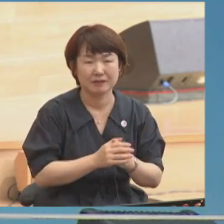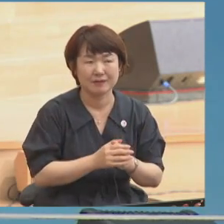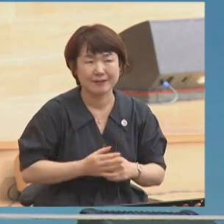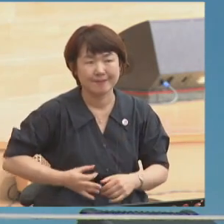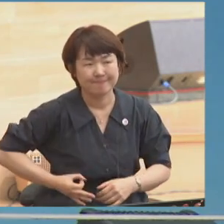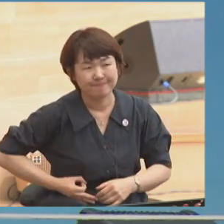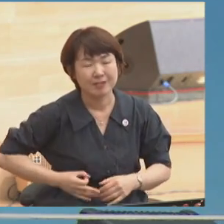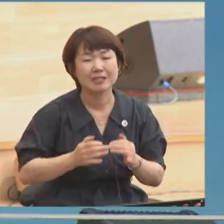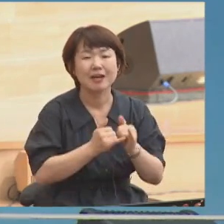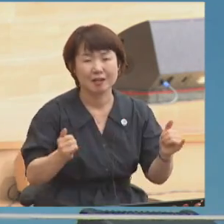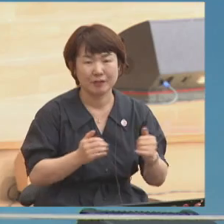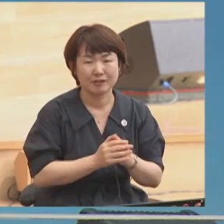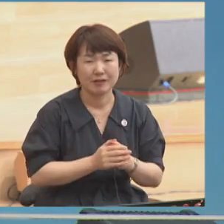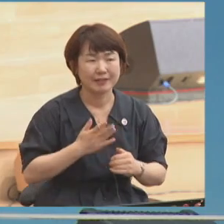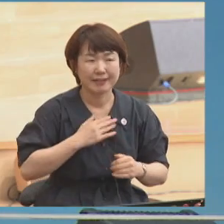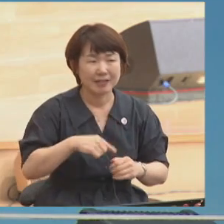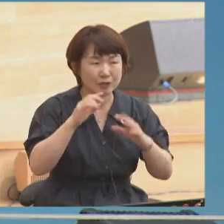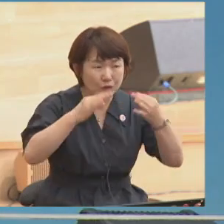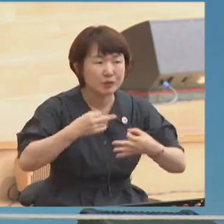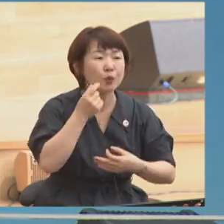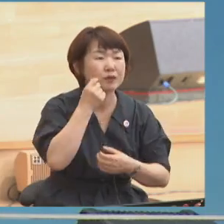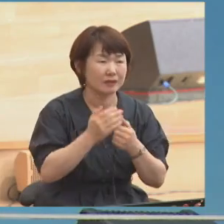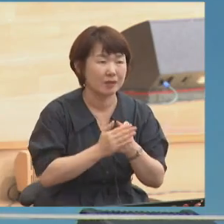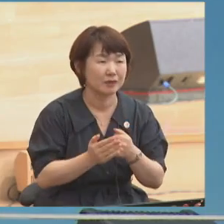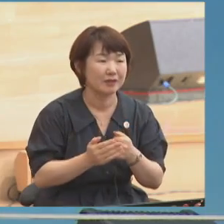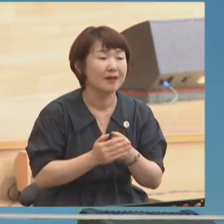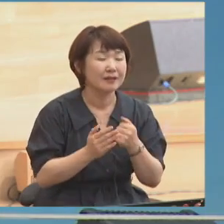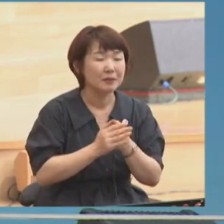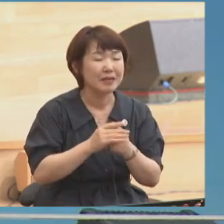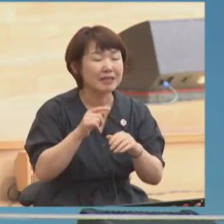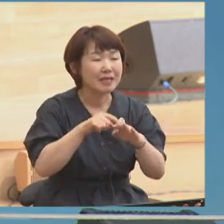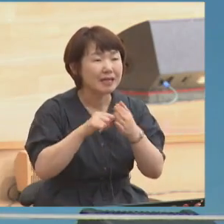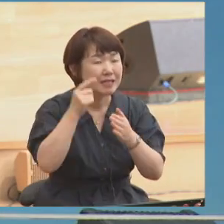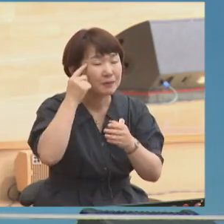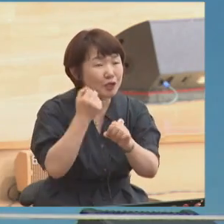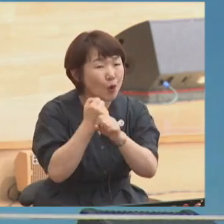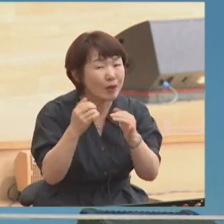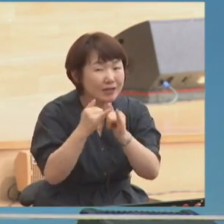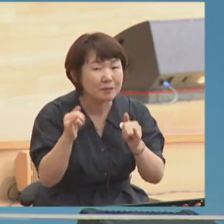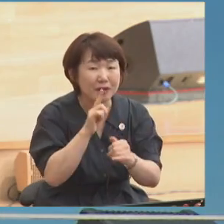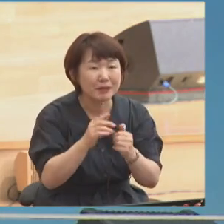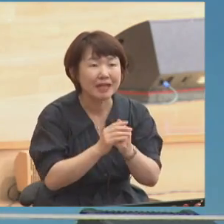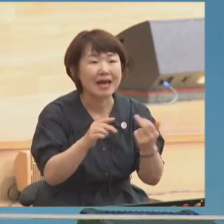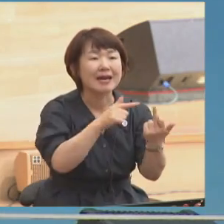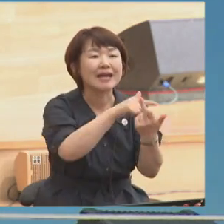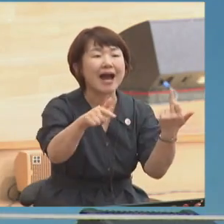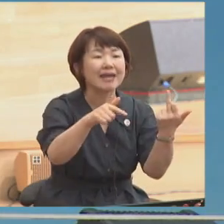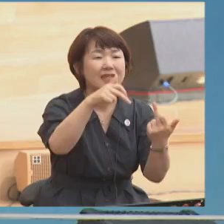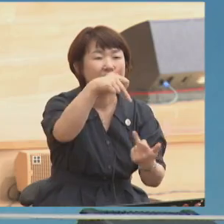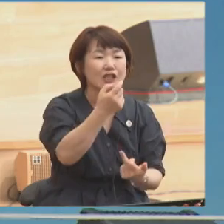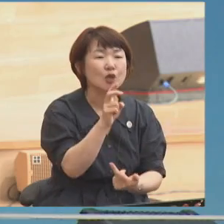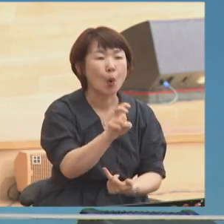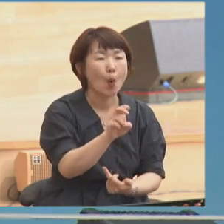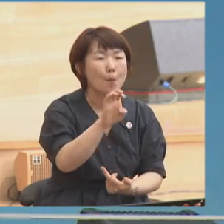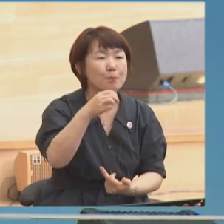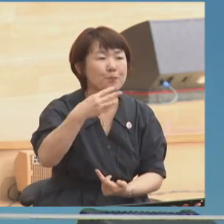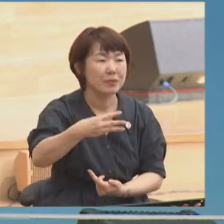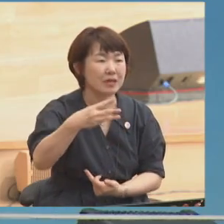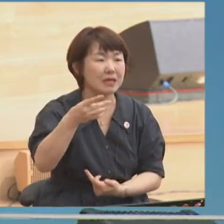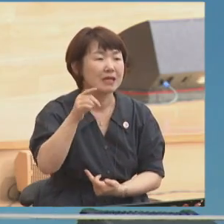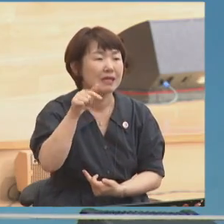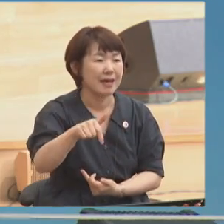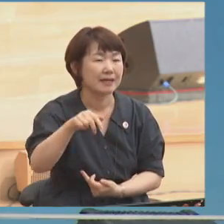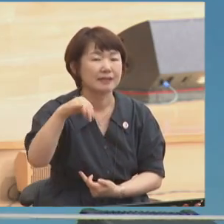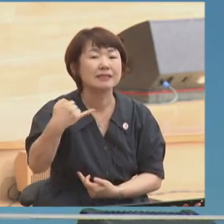쪼다죠. 자기 자신을 못 보니까. 그래서 심리학자들이 뭐라고 말합니까? 가인 콤플렉스라고.